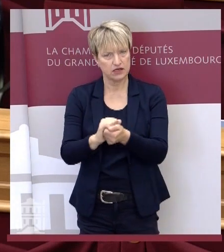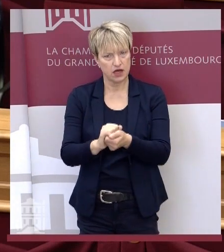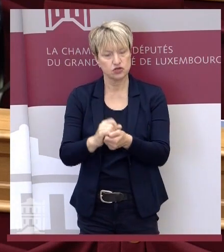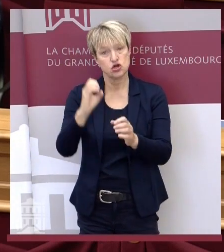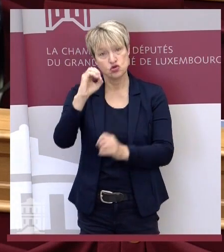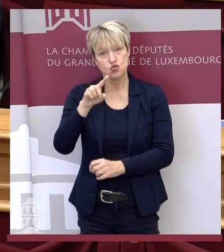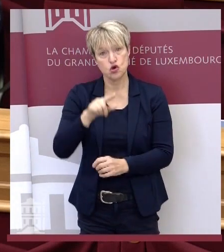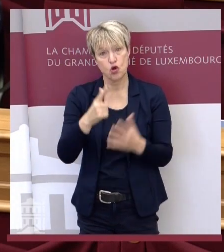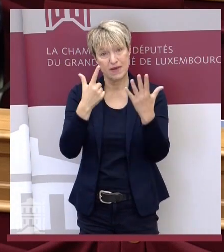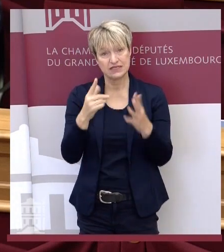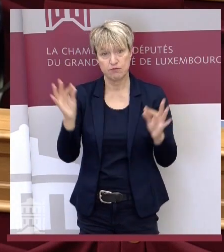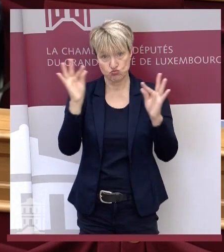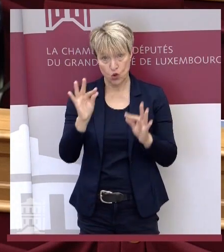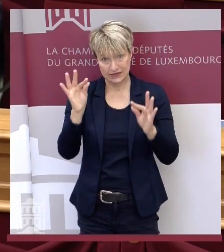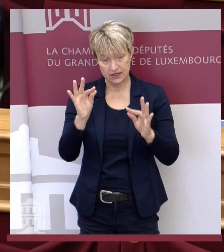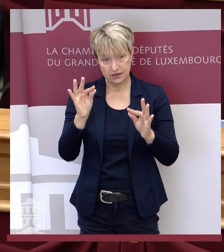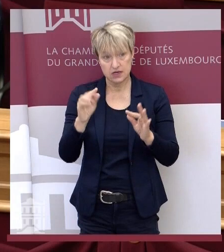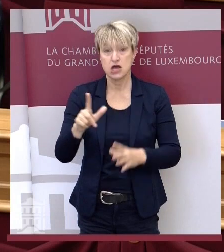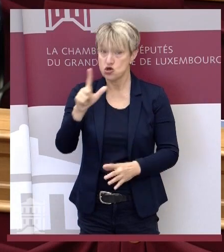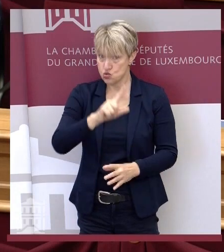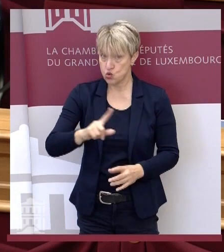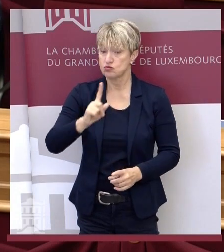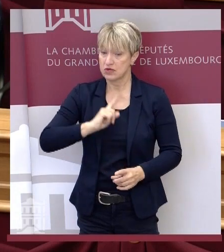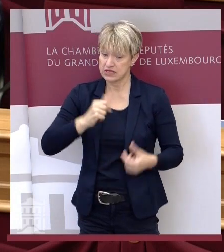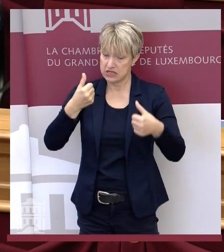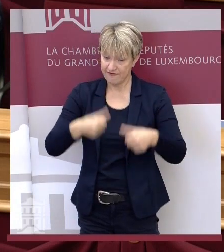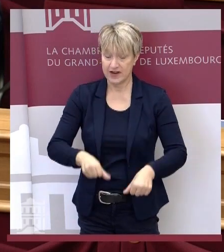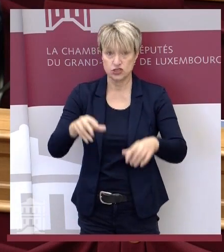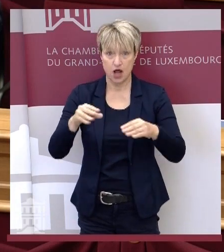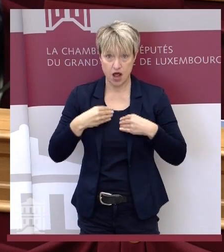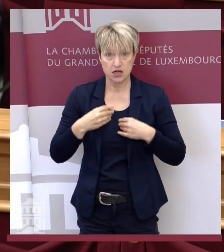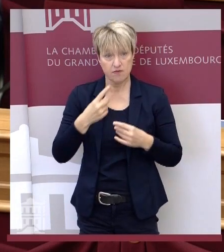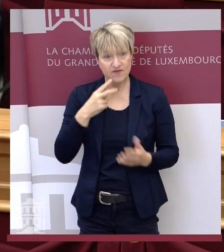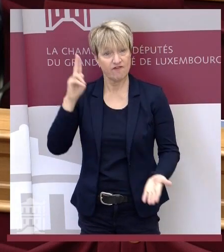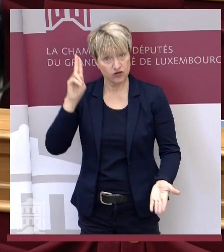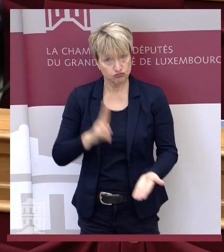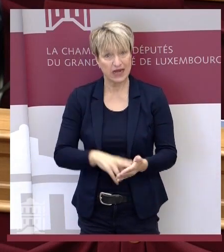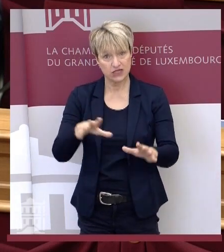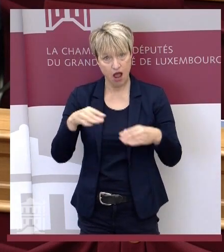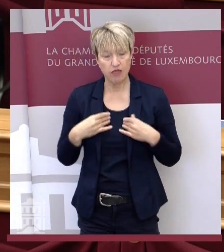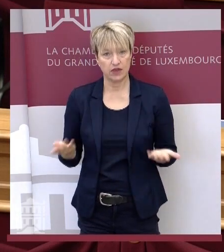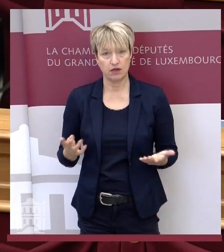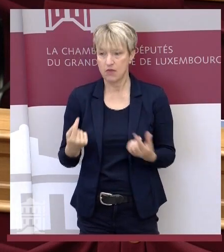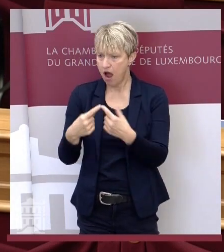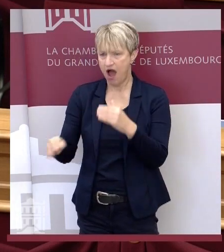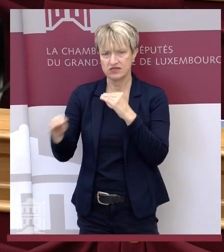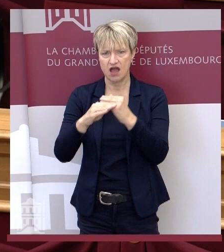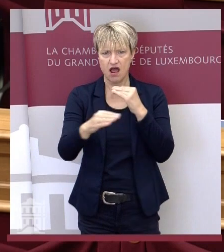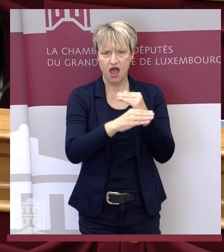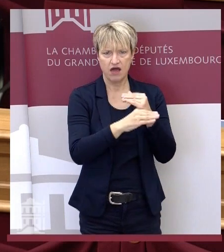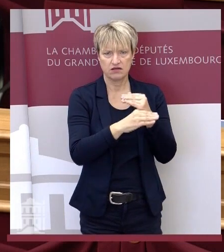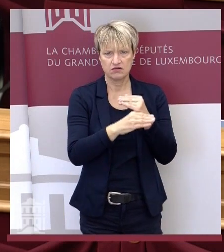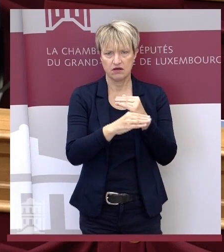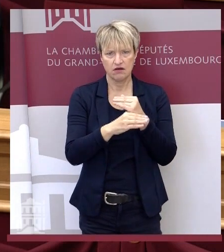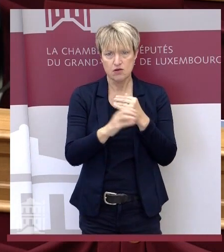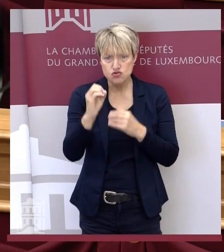das versprechen haben wir. Geht ihr dann bei den anderen Ländern, die Entwicklungshilfe von den Weltmännern wie 0,7 haben, ein paar, die darauf gesagt haben, so dass